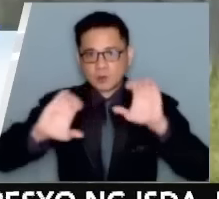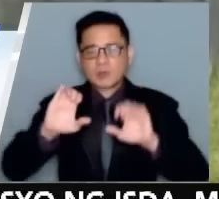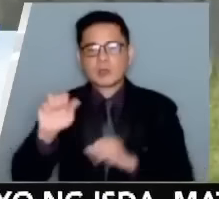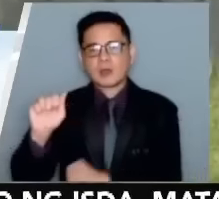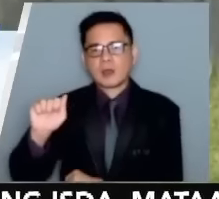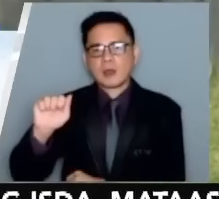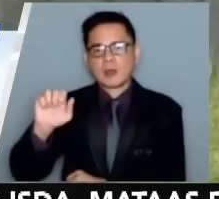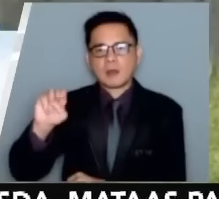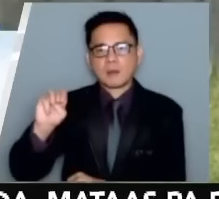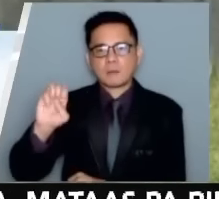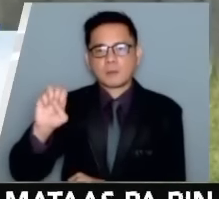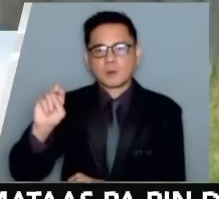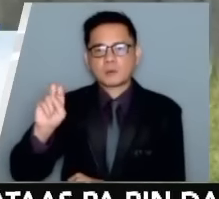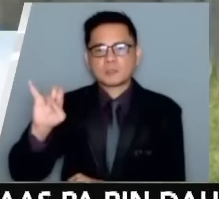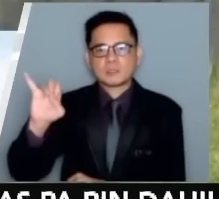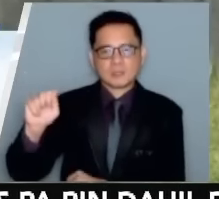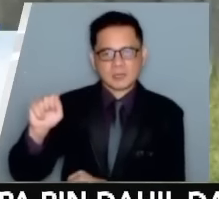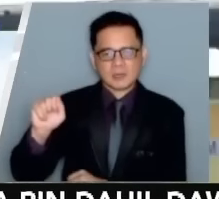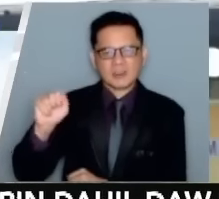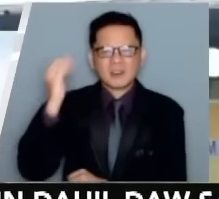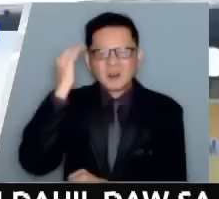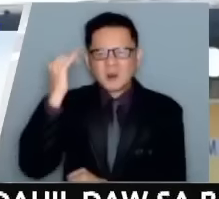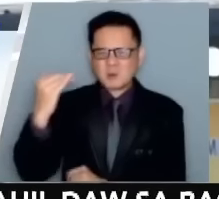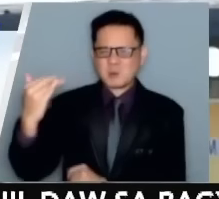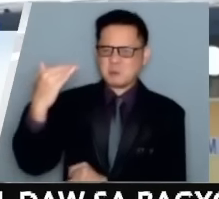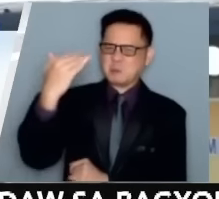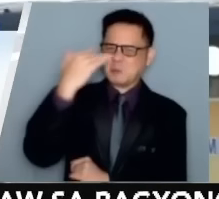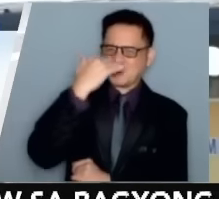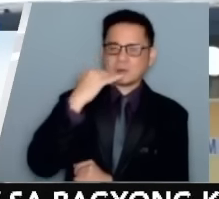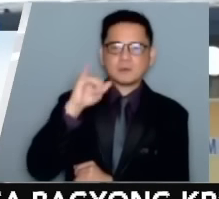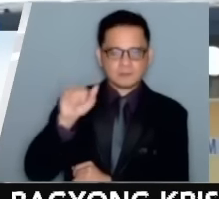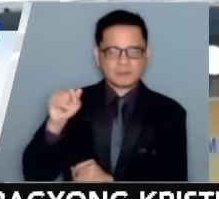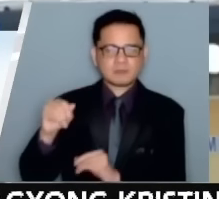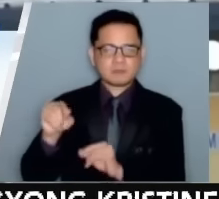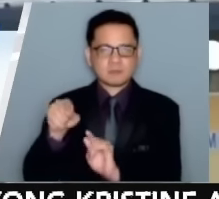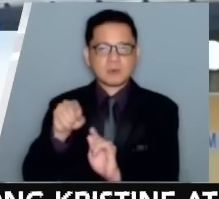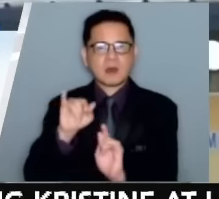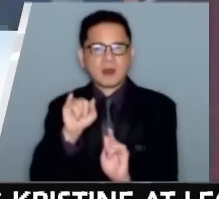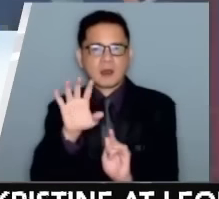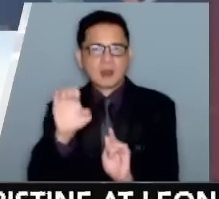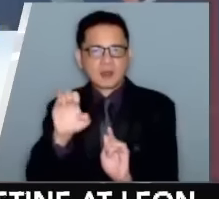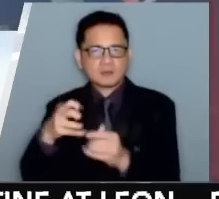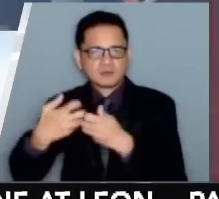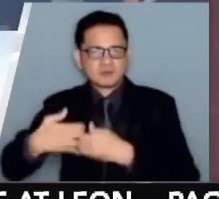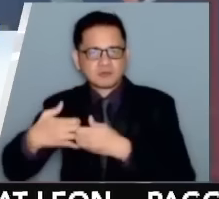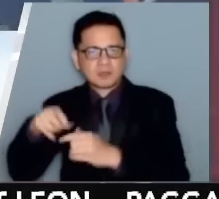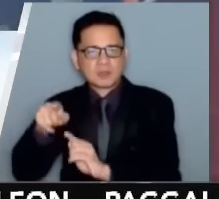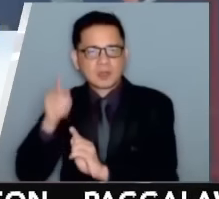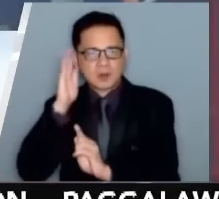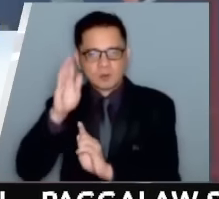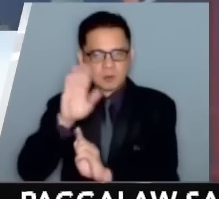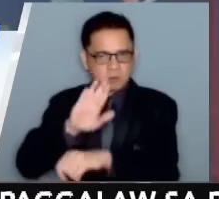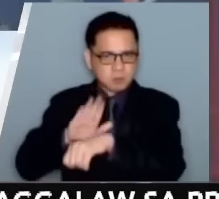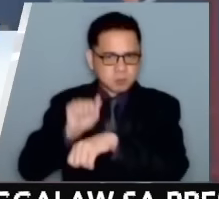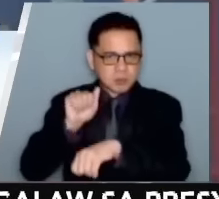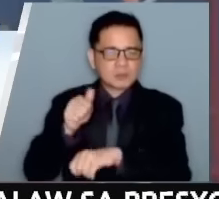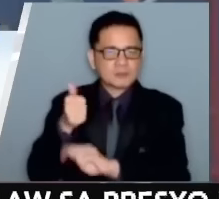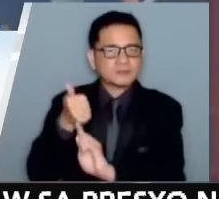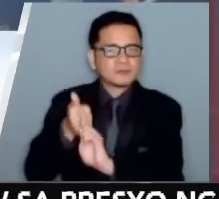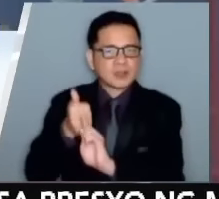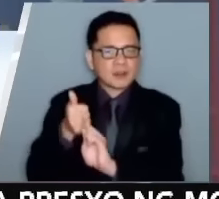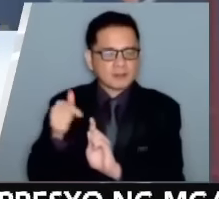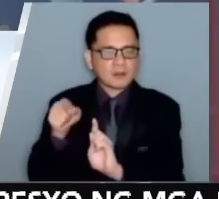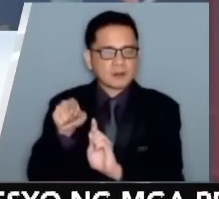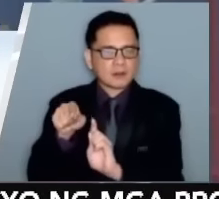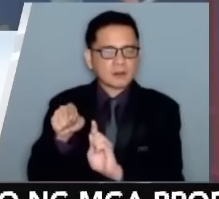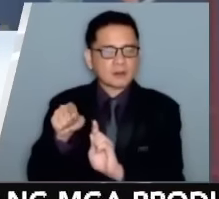reklamo ng ilang residente ipinatawag ang pamunuan ng ice plant kung saan sila mismo ang nagkumpirma na sumingaw nga ang isa sa mga